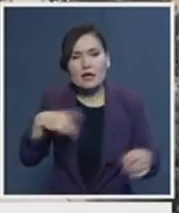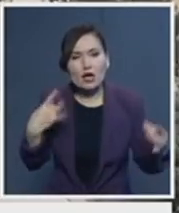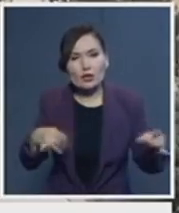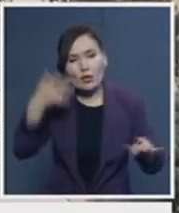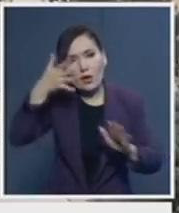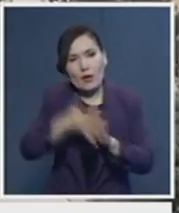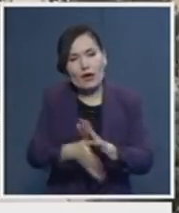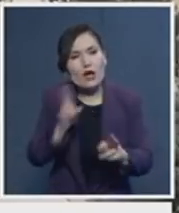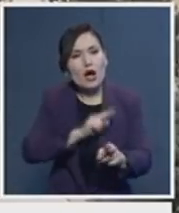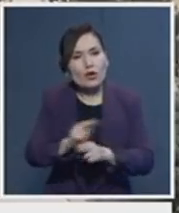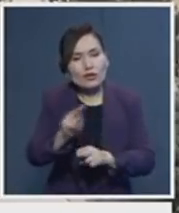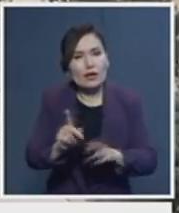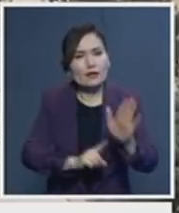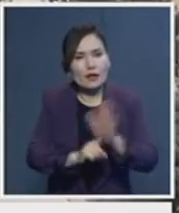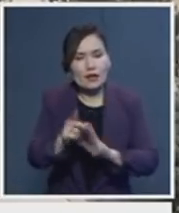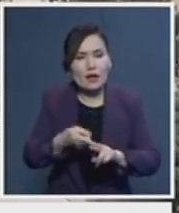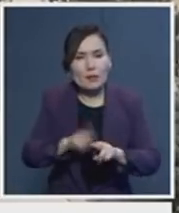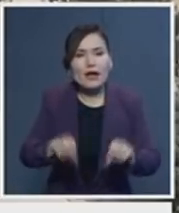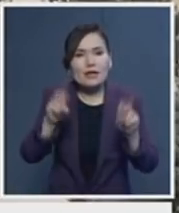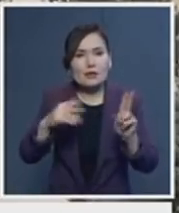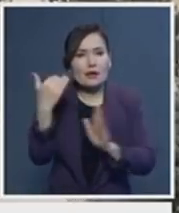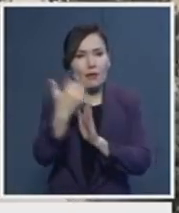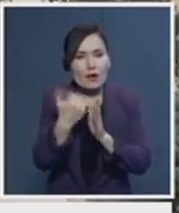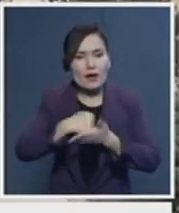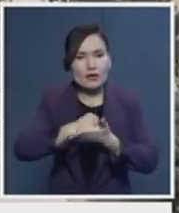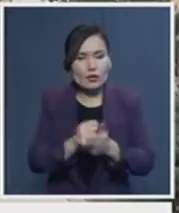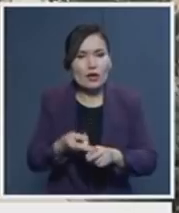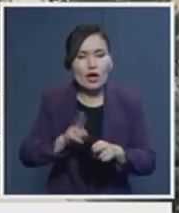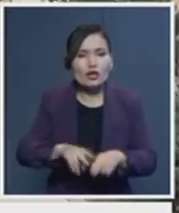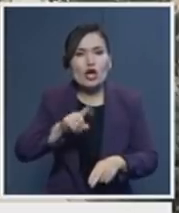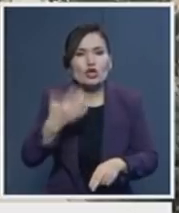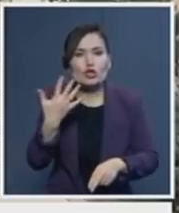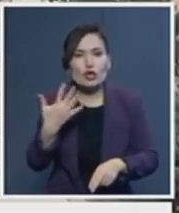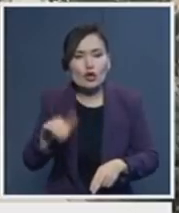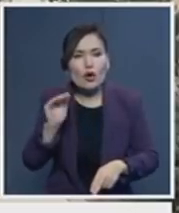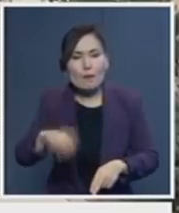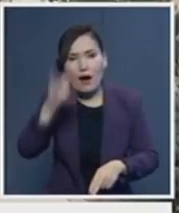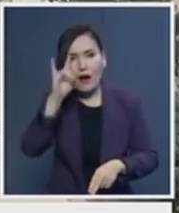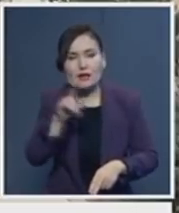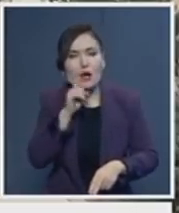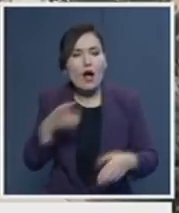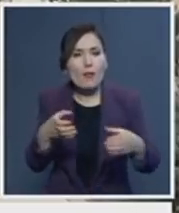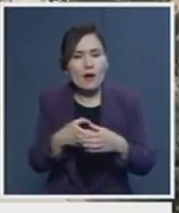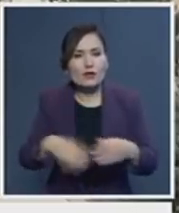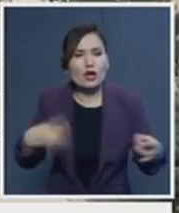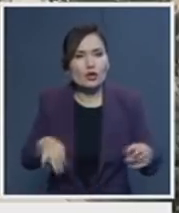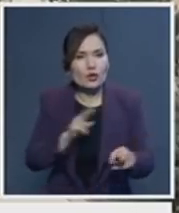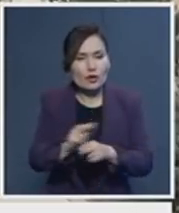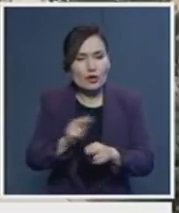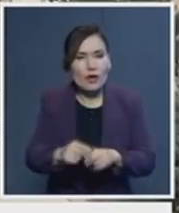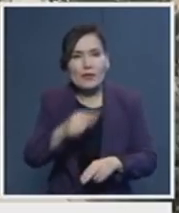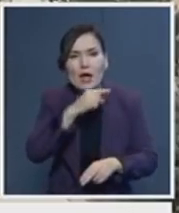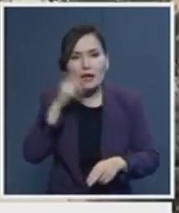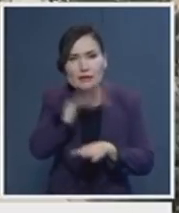кеңінен насихаттауды қолға алмақ. Ол үшін арнайы жоспарда дайындалған. Осылайша 150 мыңнан астам қандасымызға рух берген домбыра өзге елдің де